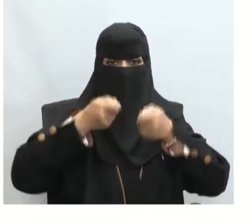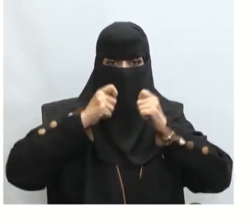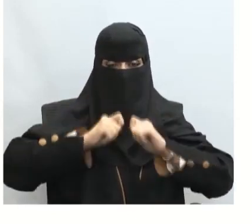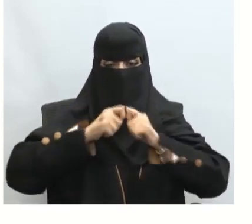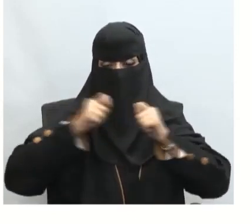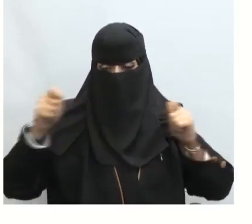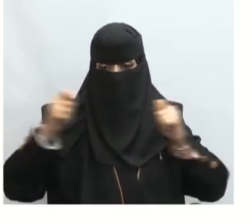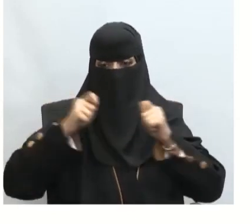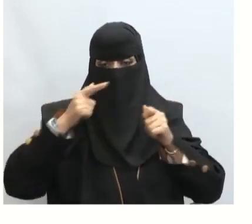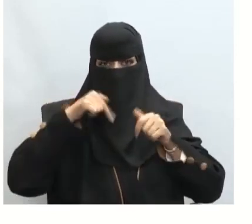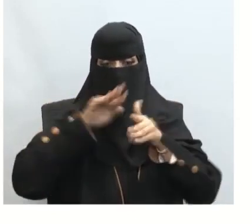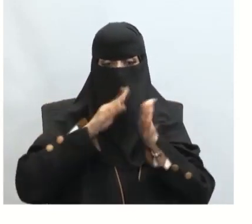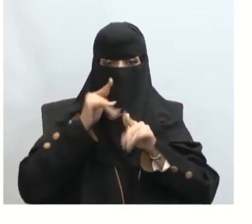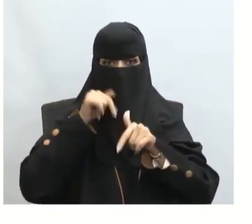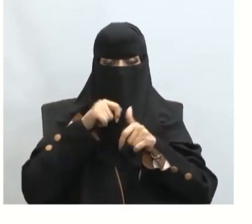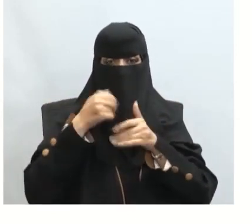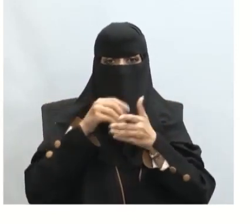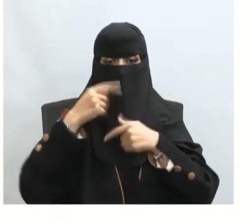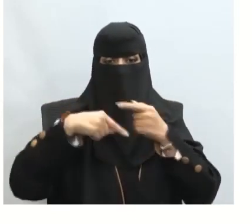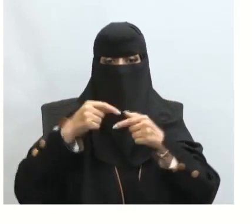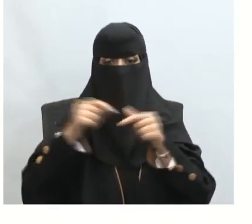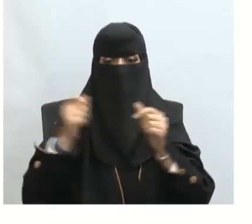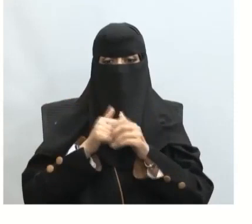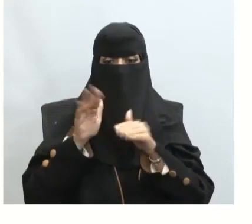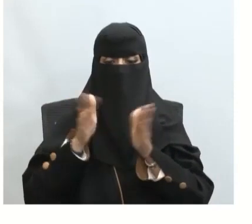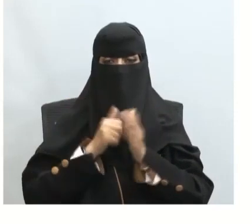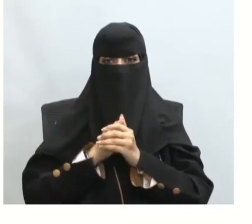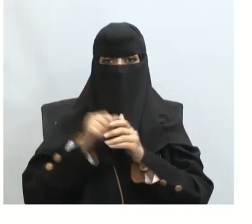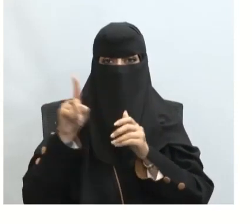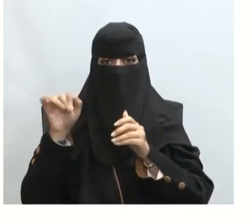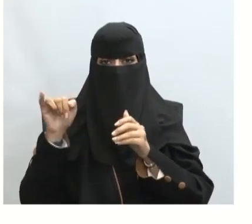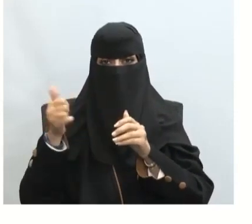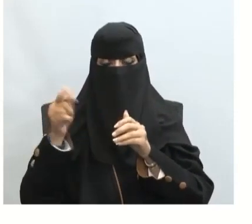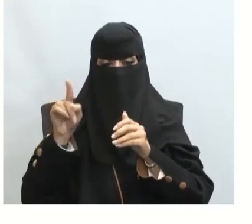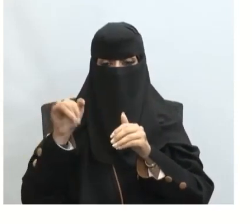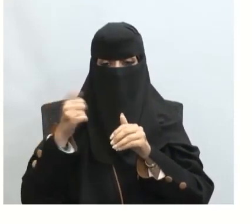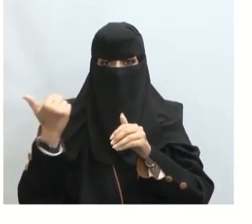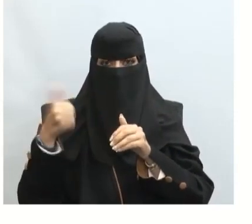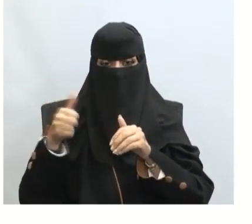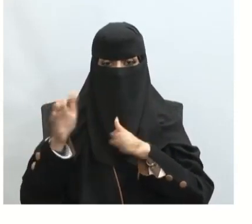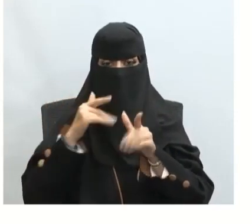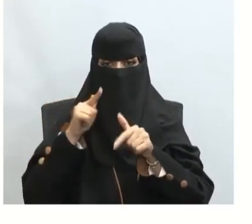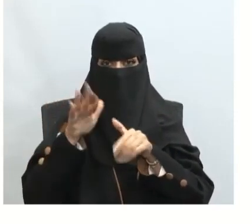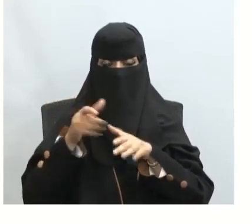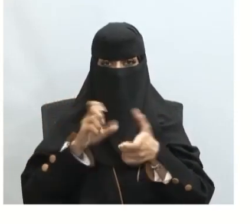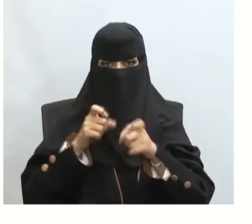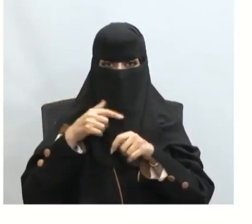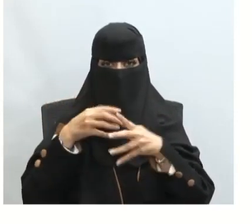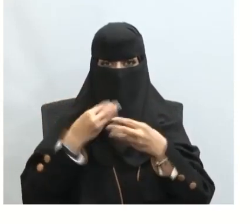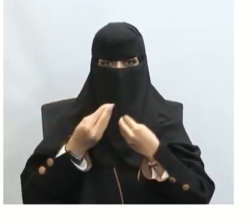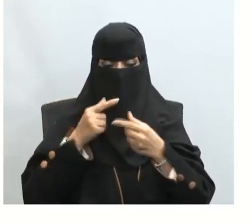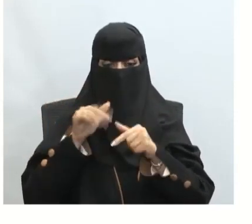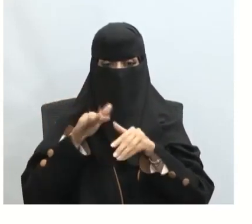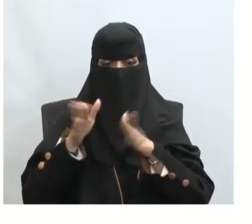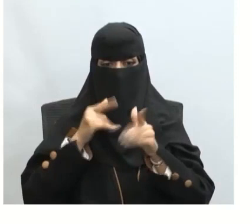خيوط تشبه الحرير نايلون 66 وهو نوع من انواع التفاعلات التي